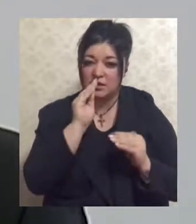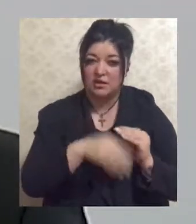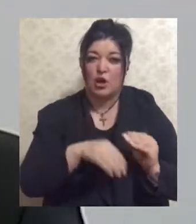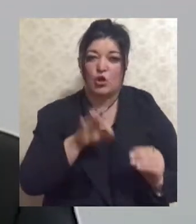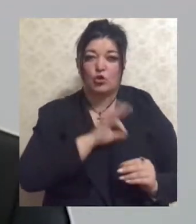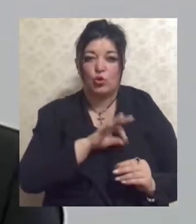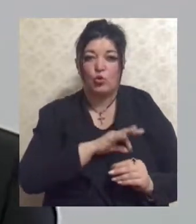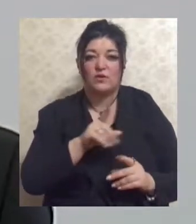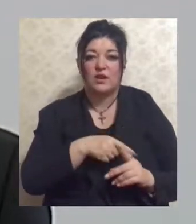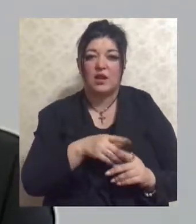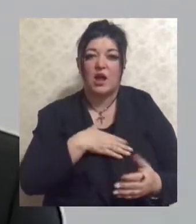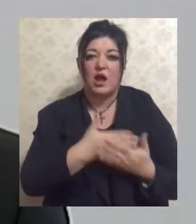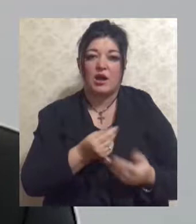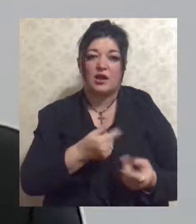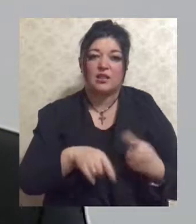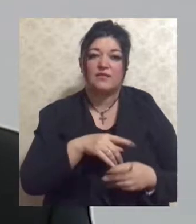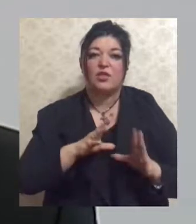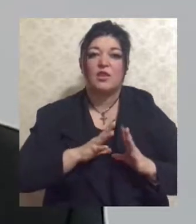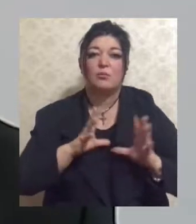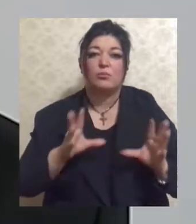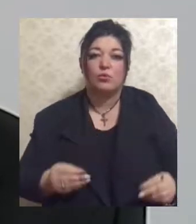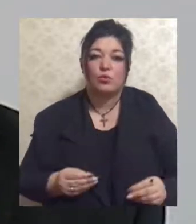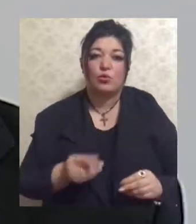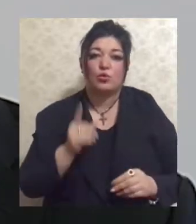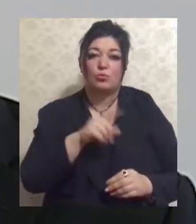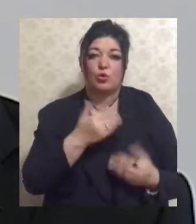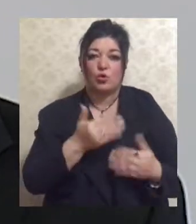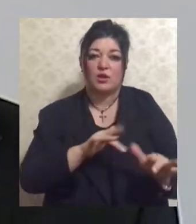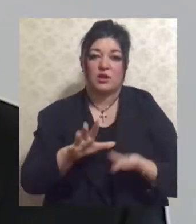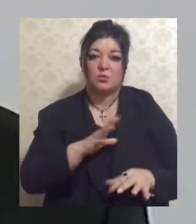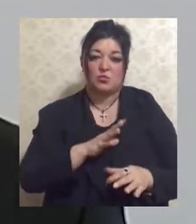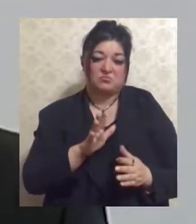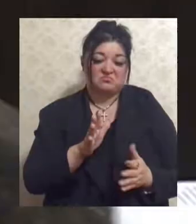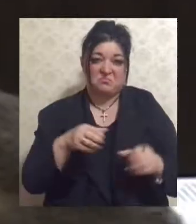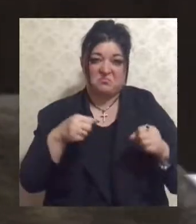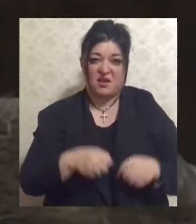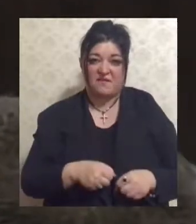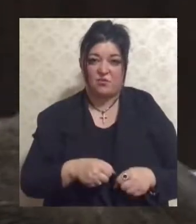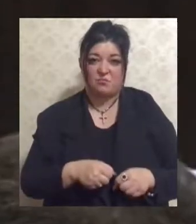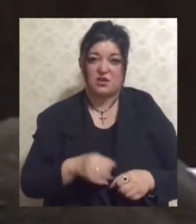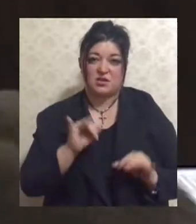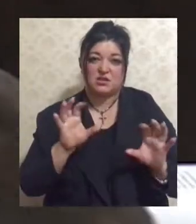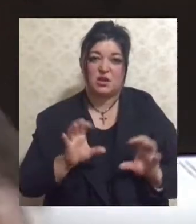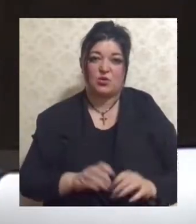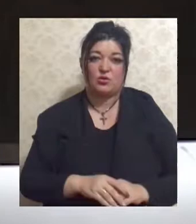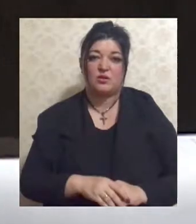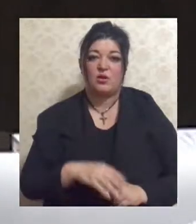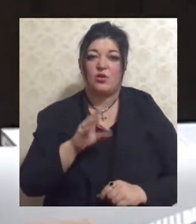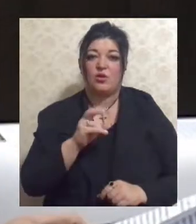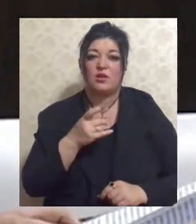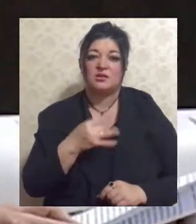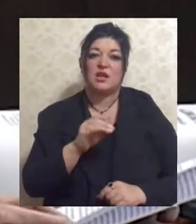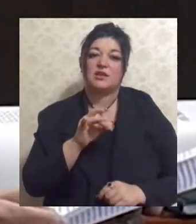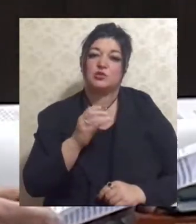які належали дружині, не було. Тому його дії були абсолютно правомірні і законні. Олексій Гомон, Андрій Стосюк. Новини